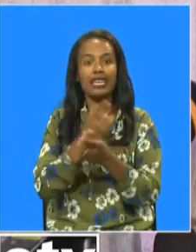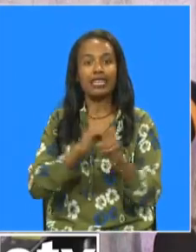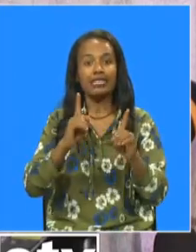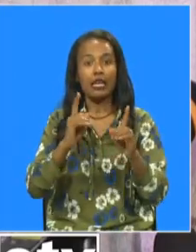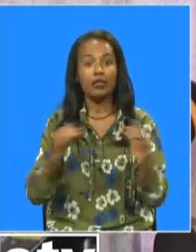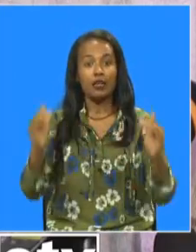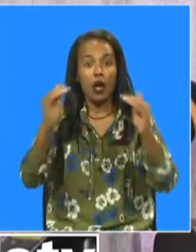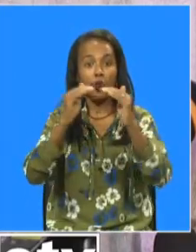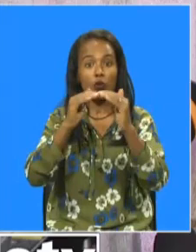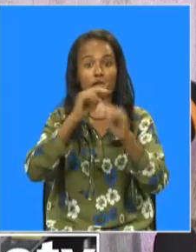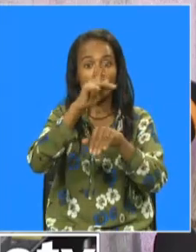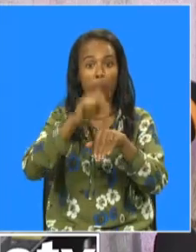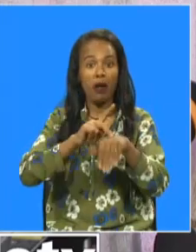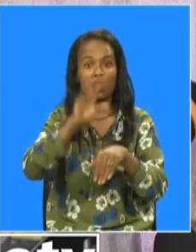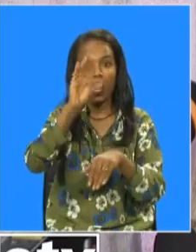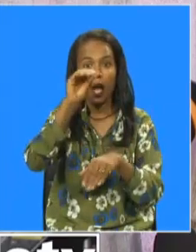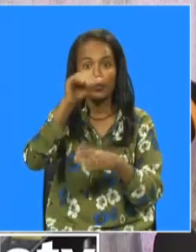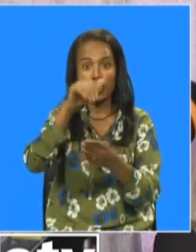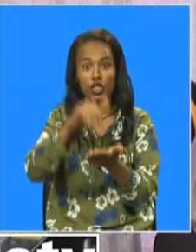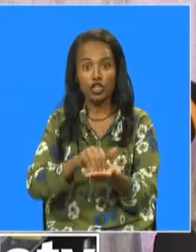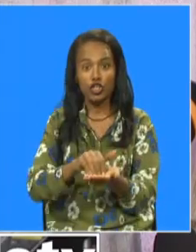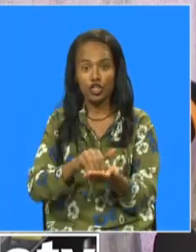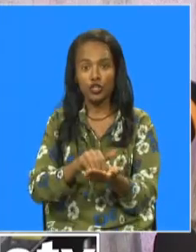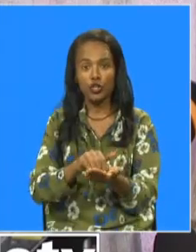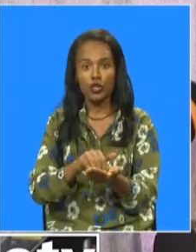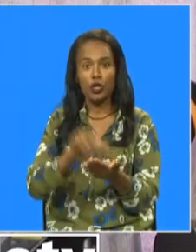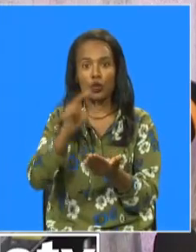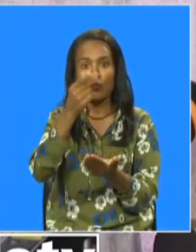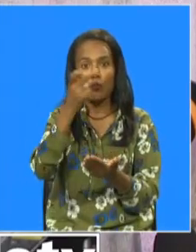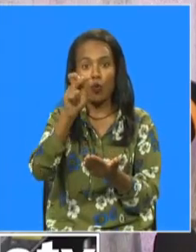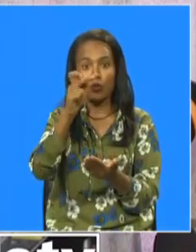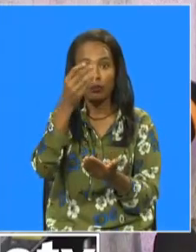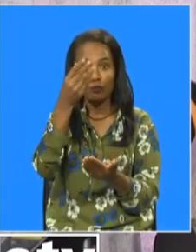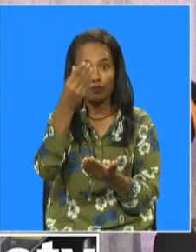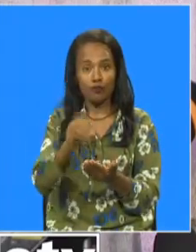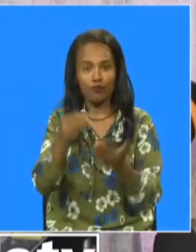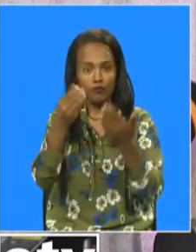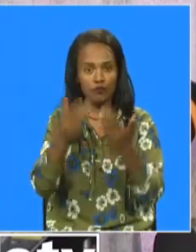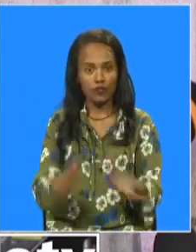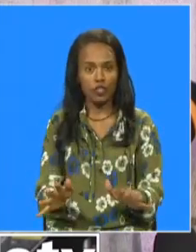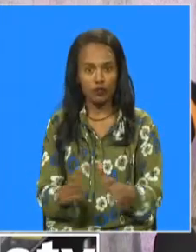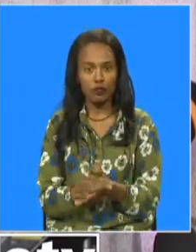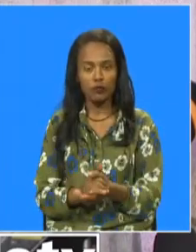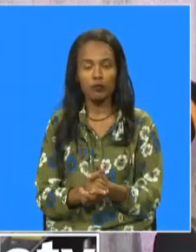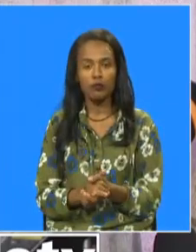የነጻነትና እኩልነት ፓርቲ የ50 ሺህ ብር የቦንድ ግዢ ፈጽሟል።